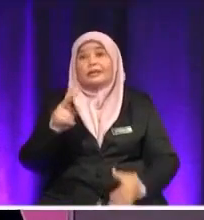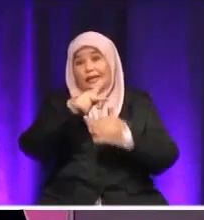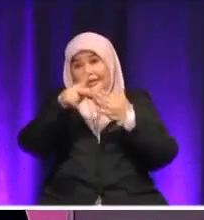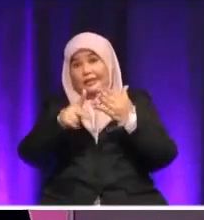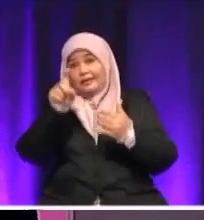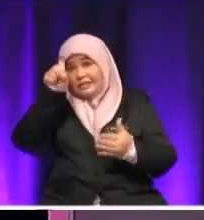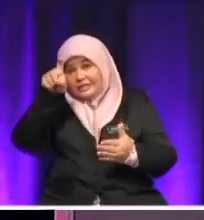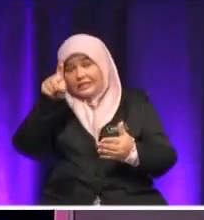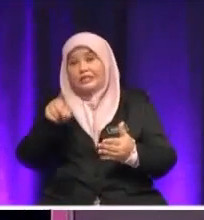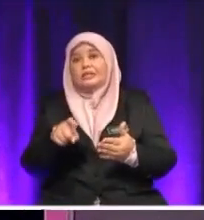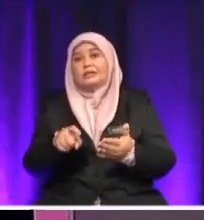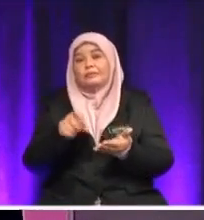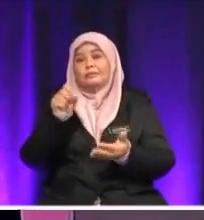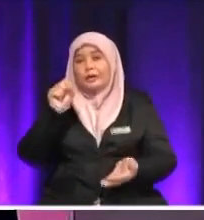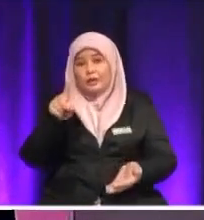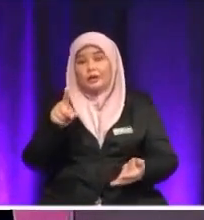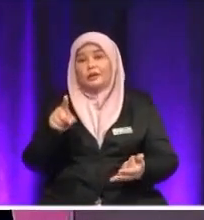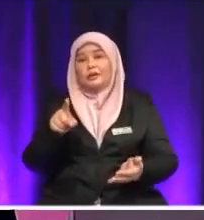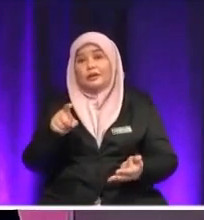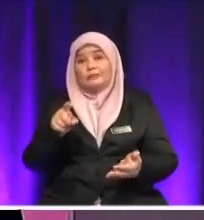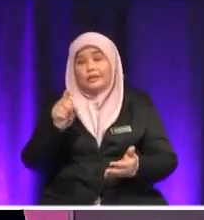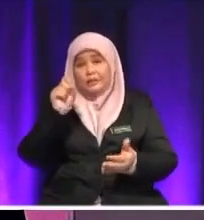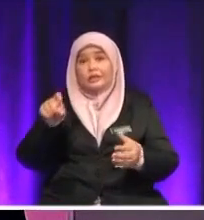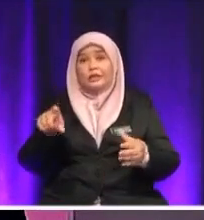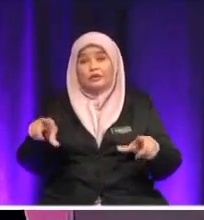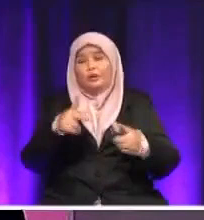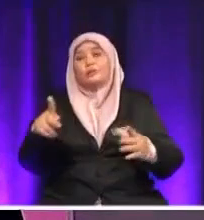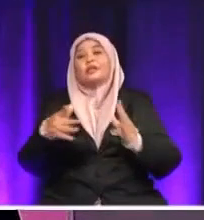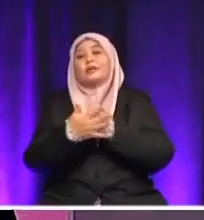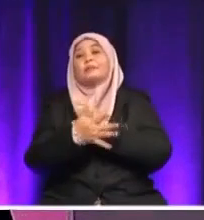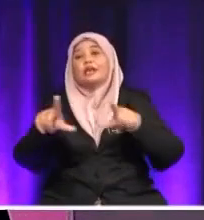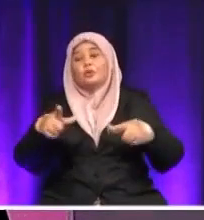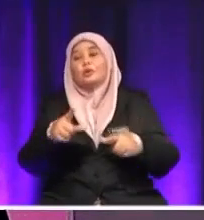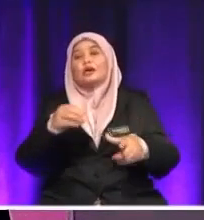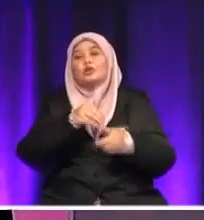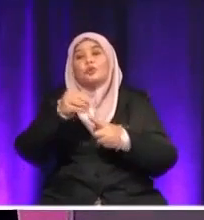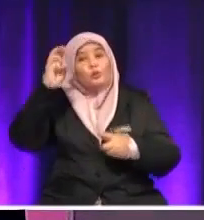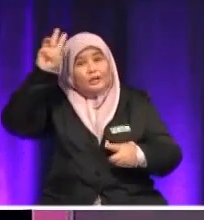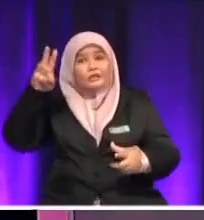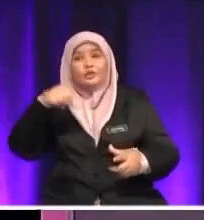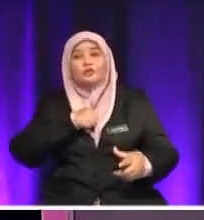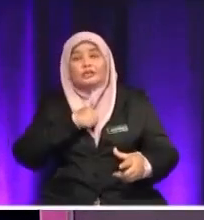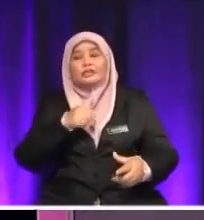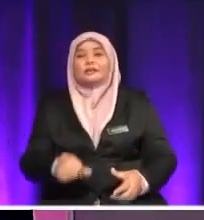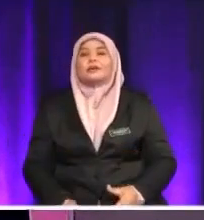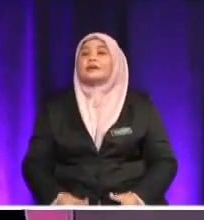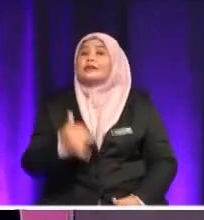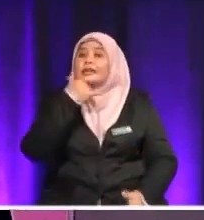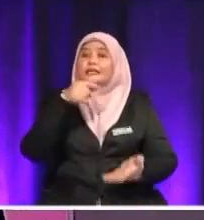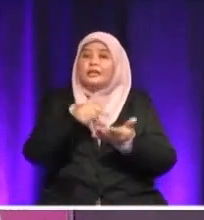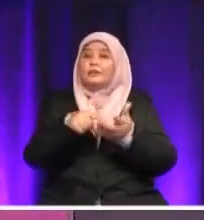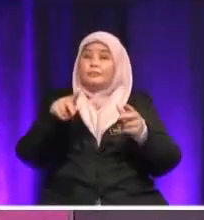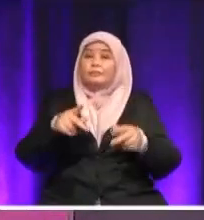perlu ditunaikan oleh pelaku ataupun waris pelaku itu sendiri. Jadi, perlu diingatkan kesalahan ini